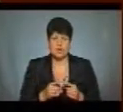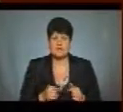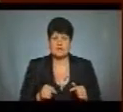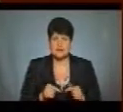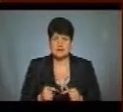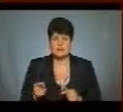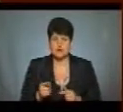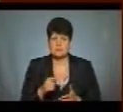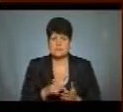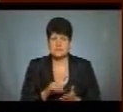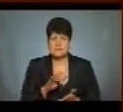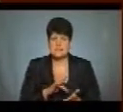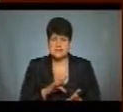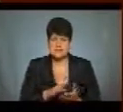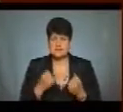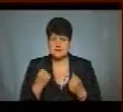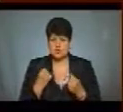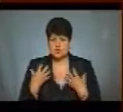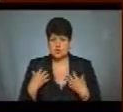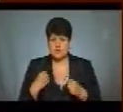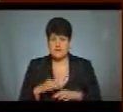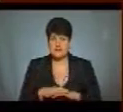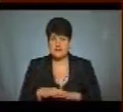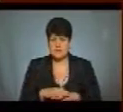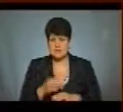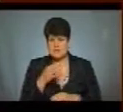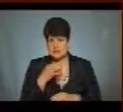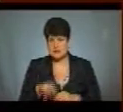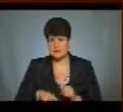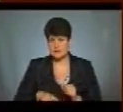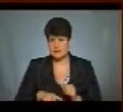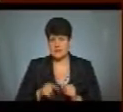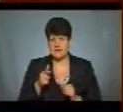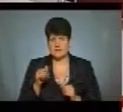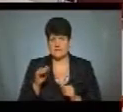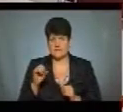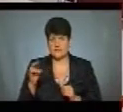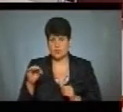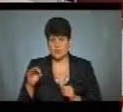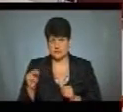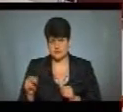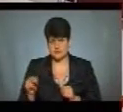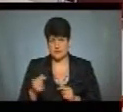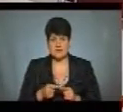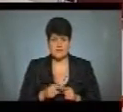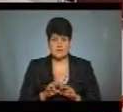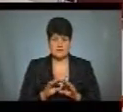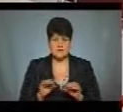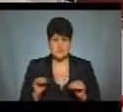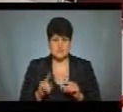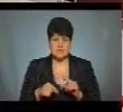– Тернопільський міський центр фізичного здоров'я населення, повідомила його директорка Галина Федорович. І на цьому у мене все.